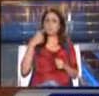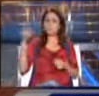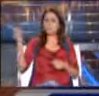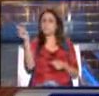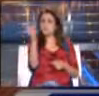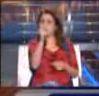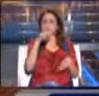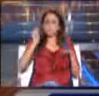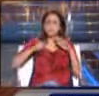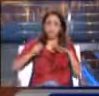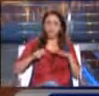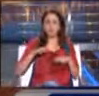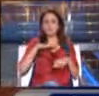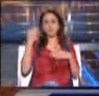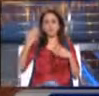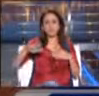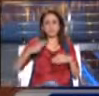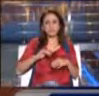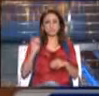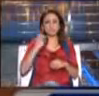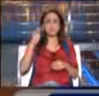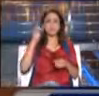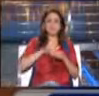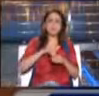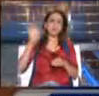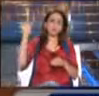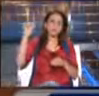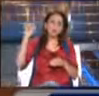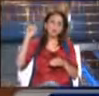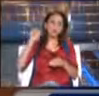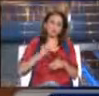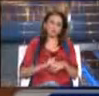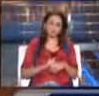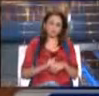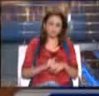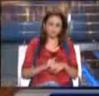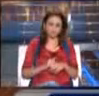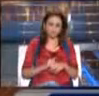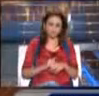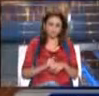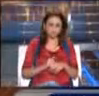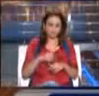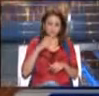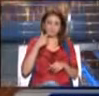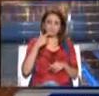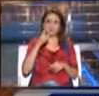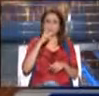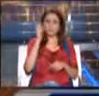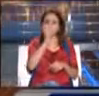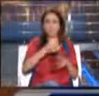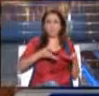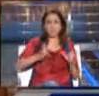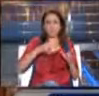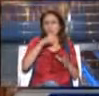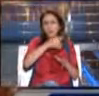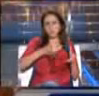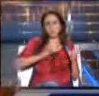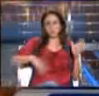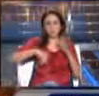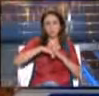وكذا وكذا وكذا وكذا لمصالح انتخابية برلمانية أيا كانت هي إيه، وبينتقوا من لاعبي كرة القدم اللي هم كانوا